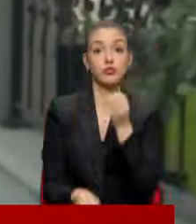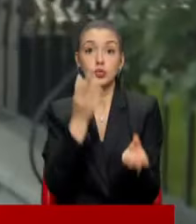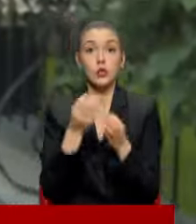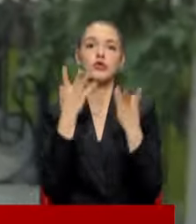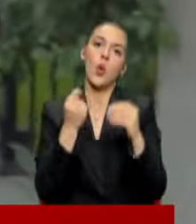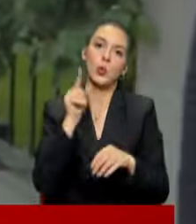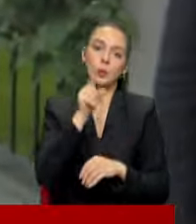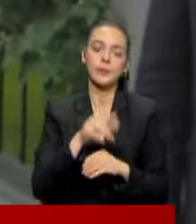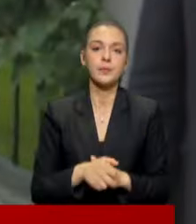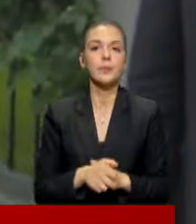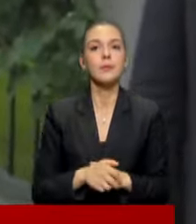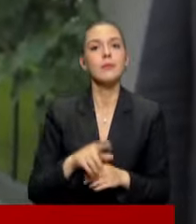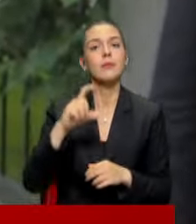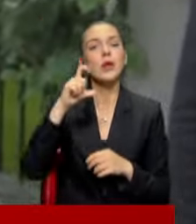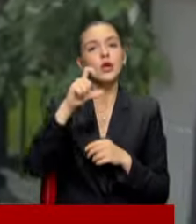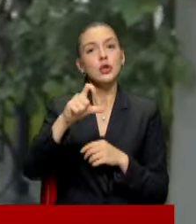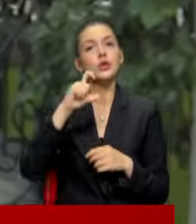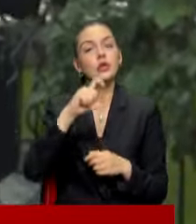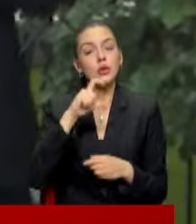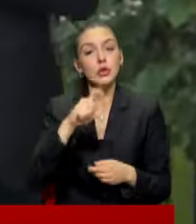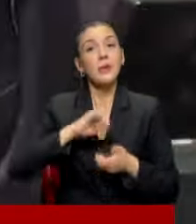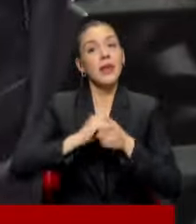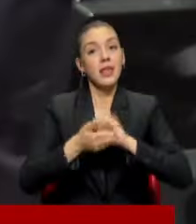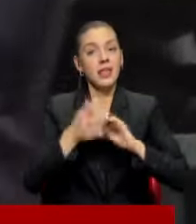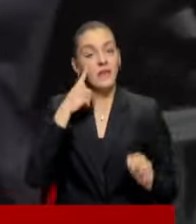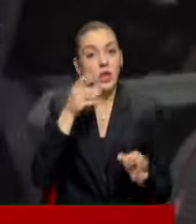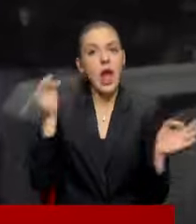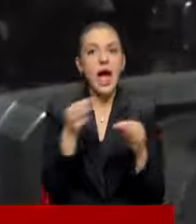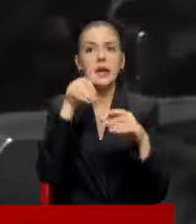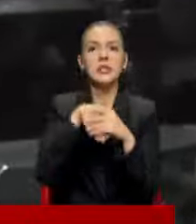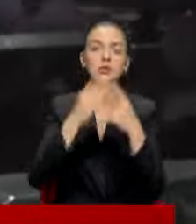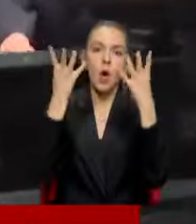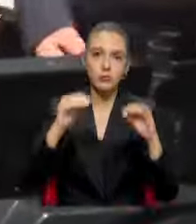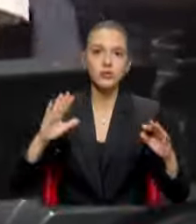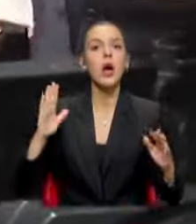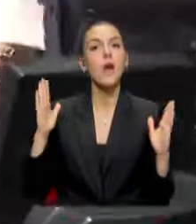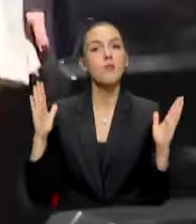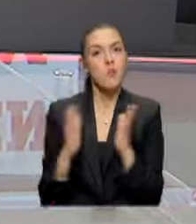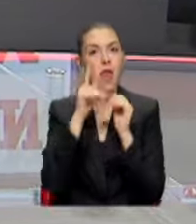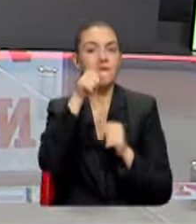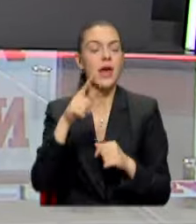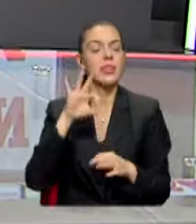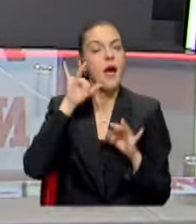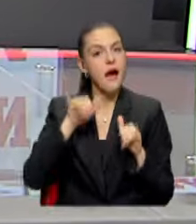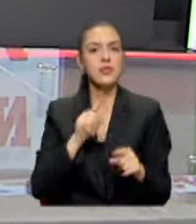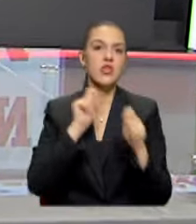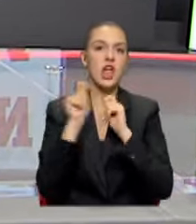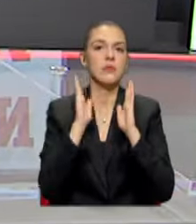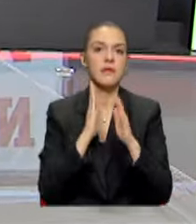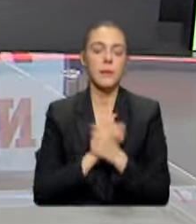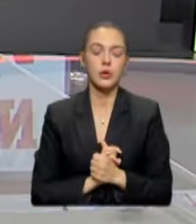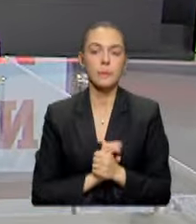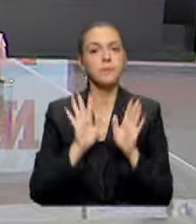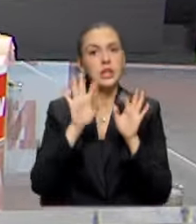ilişkindir Cumhur ittifakı ortakları Erken seçim olmayacak diyor tartışması muhalefet cephesinde sürüyor şimdi Özgür